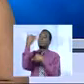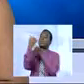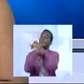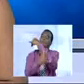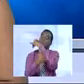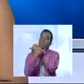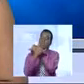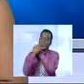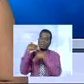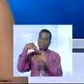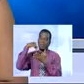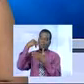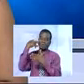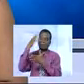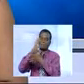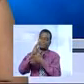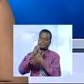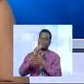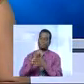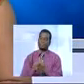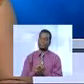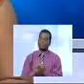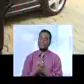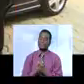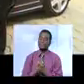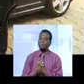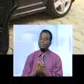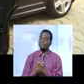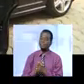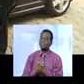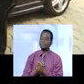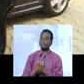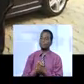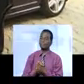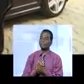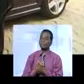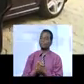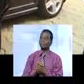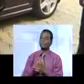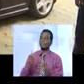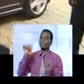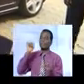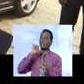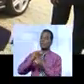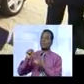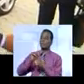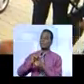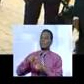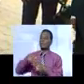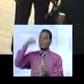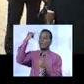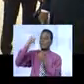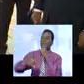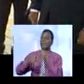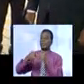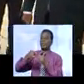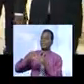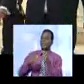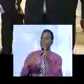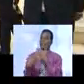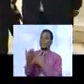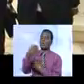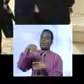Kofi Aboulin, une fois encore, sollicité. C'est pratiquement en fin de matinée que